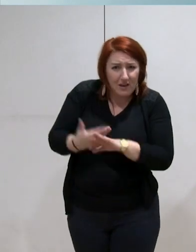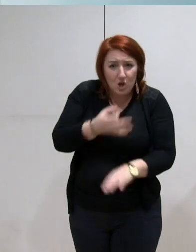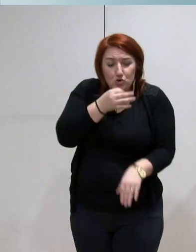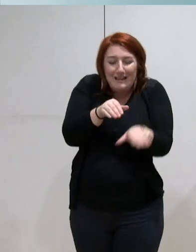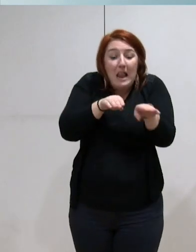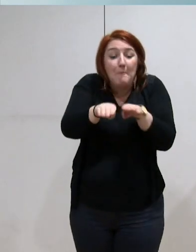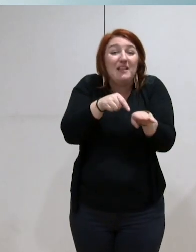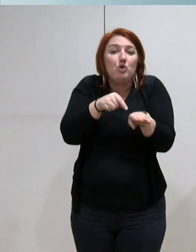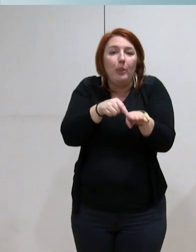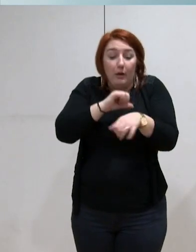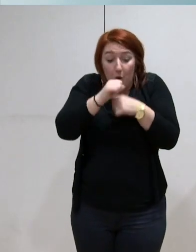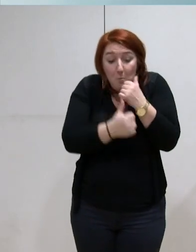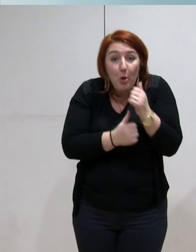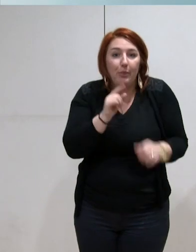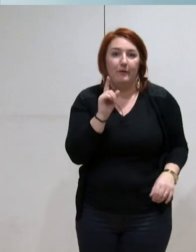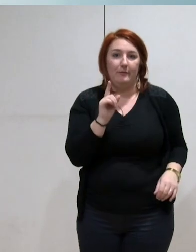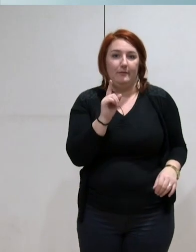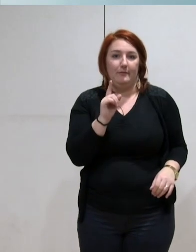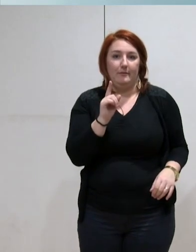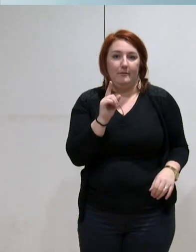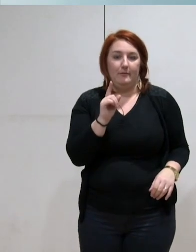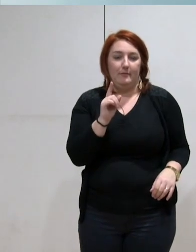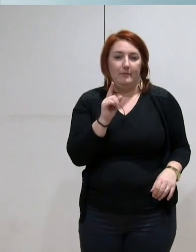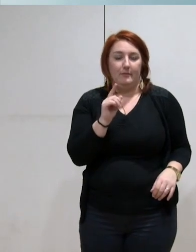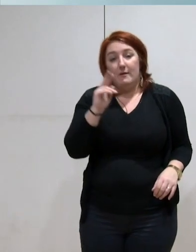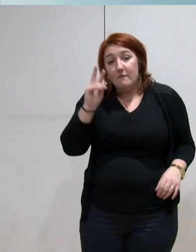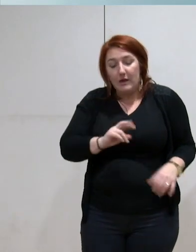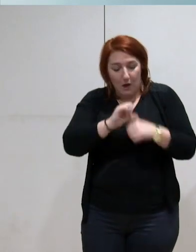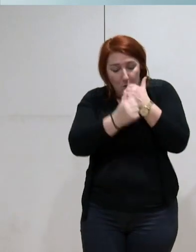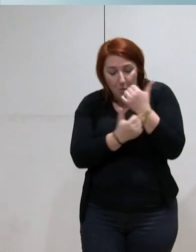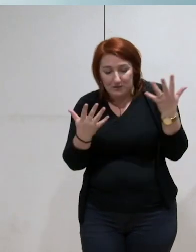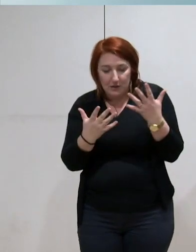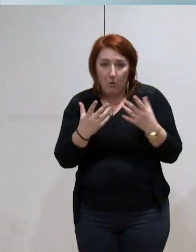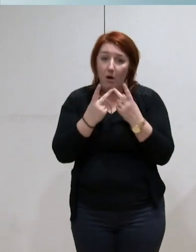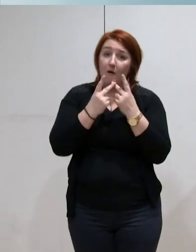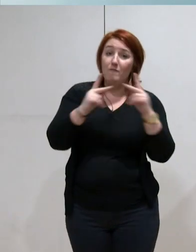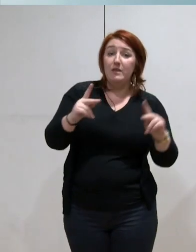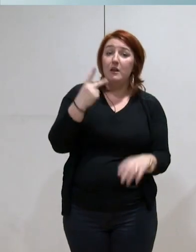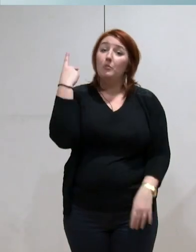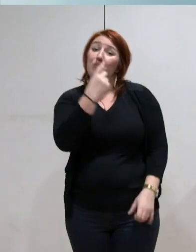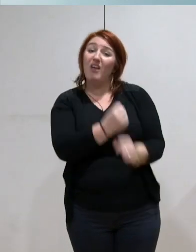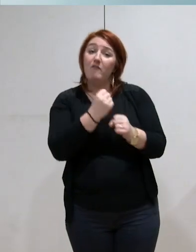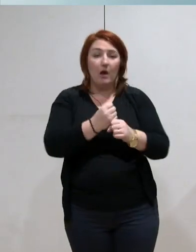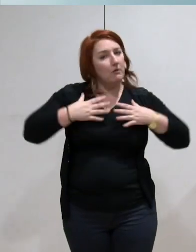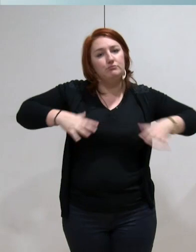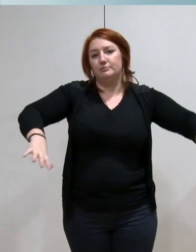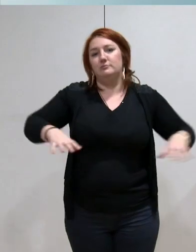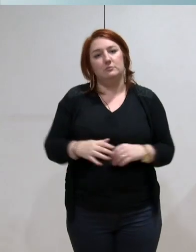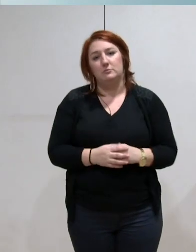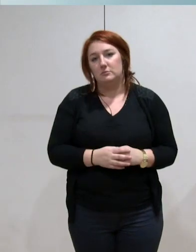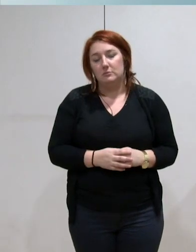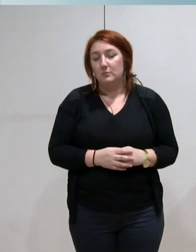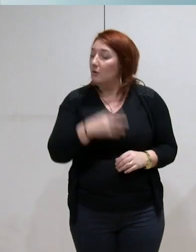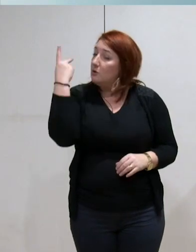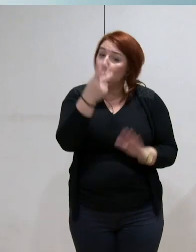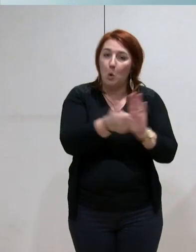mode le mode le mode c'est quoi c'est que c'est pas à la ville de faire ce travail là ce n'est pas à la ville